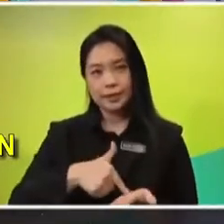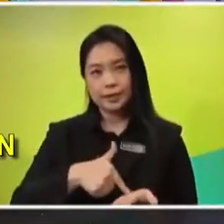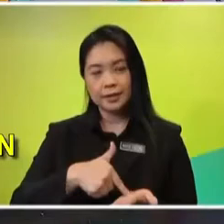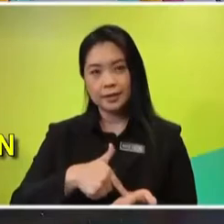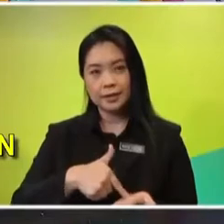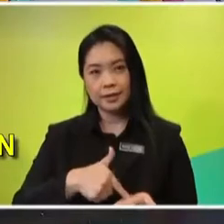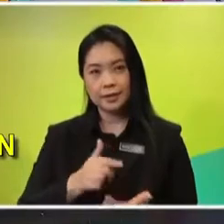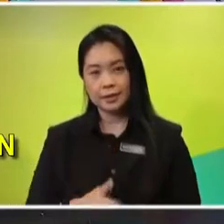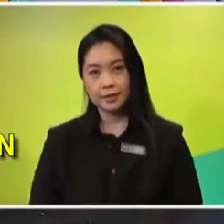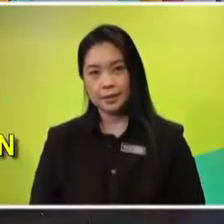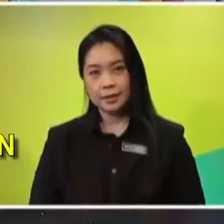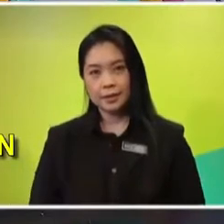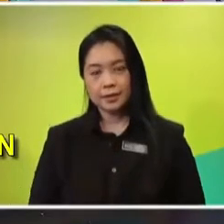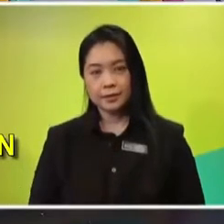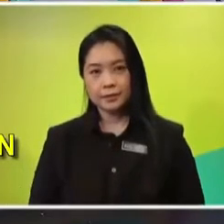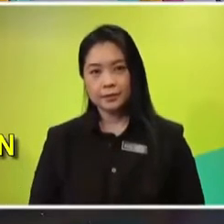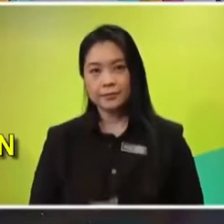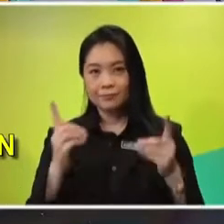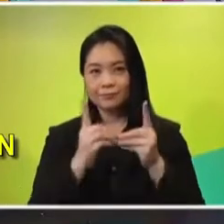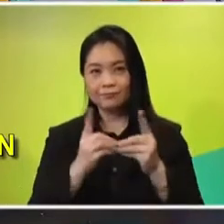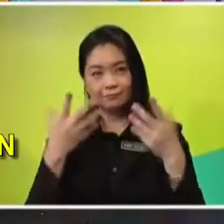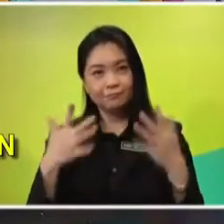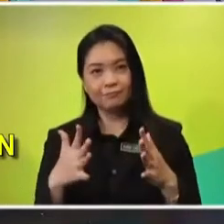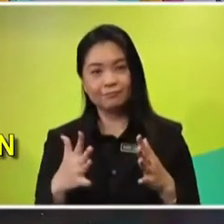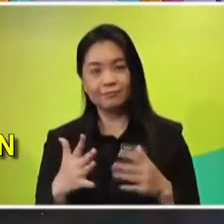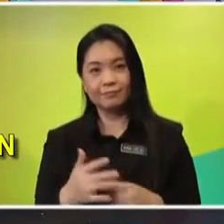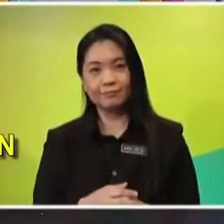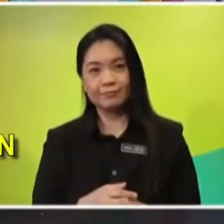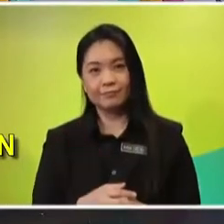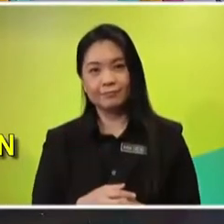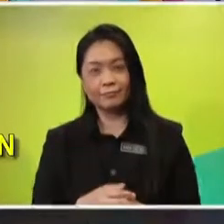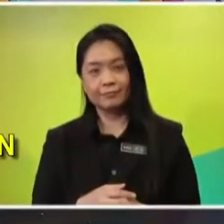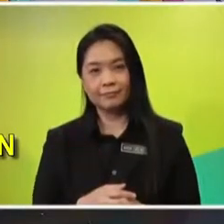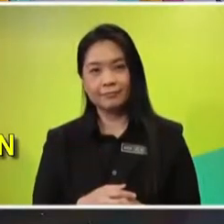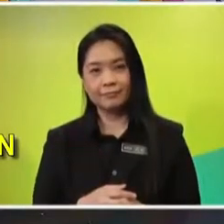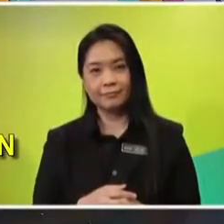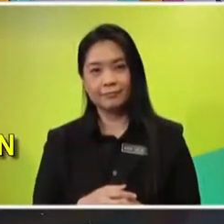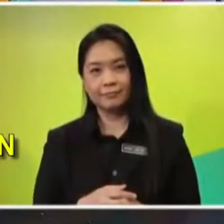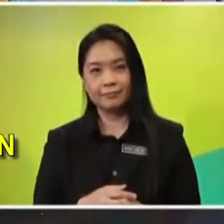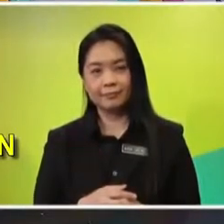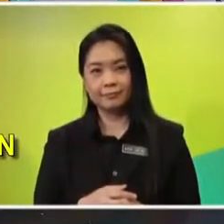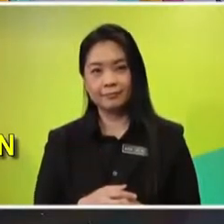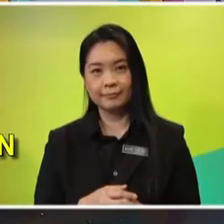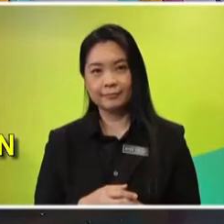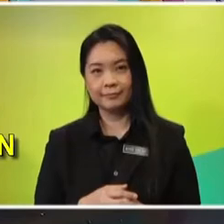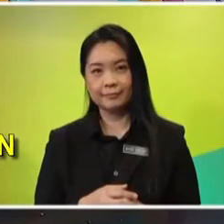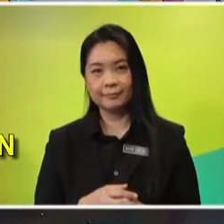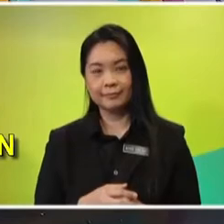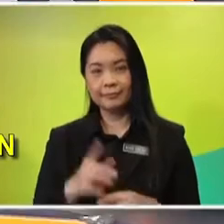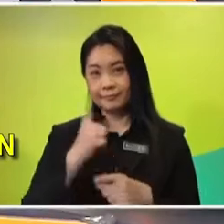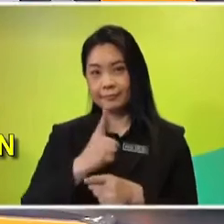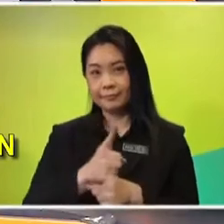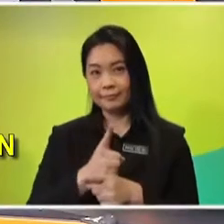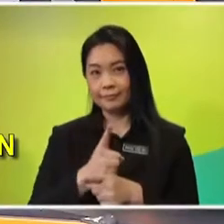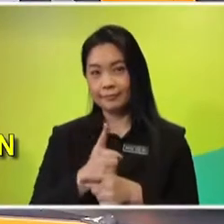Itu depan, dekat belakang. Okey, Mira jumpa dah, cikgu. Alright. Boleh ambil. Jumpa. Yang ni, cikgu. Betul tak, cikgu?